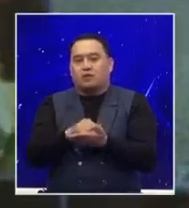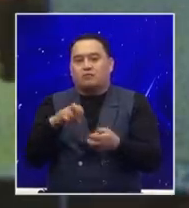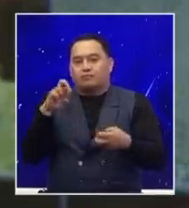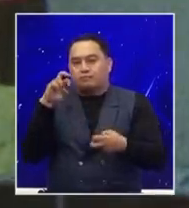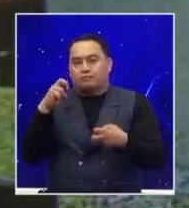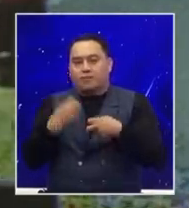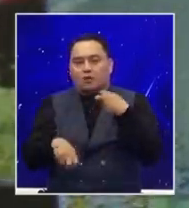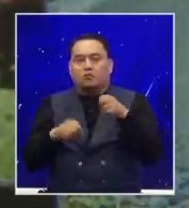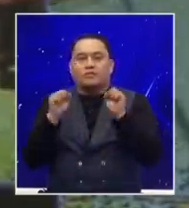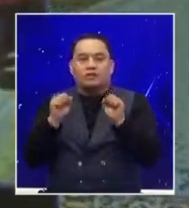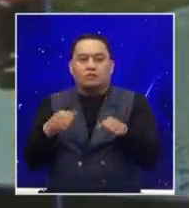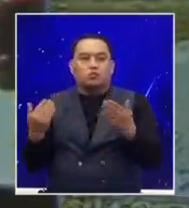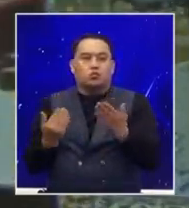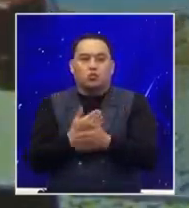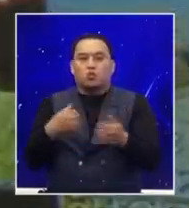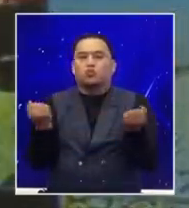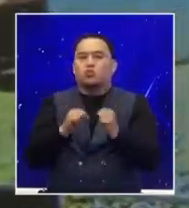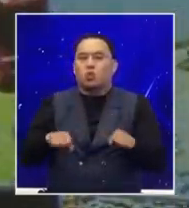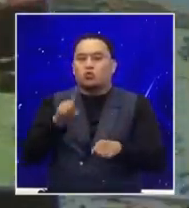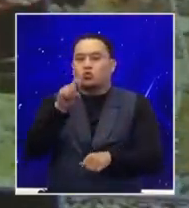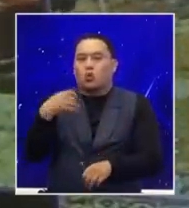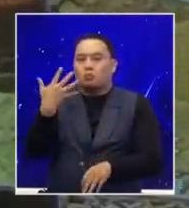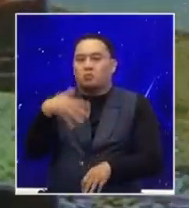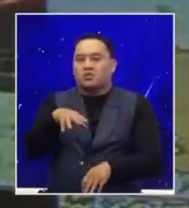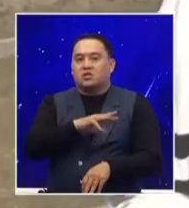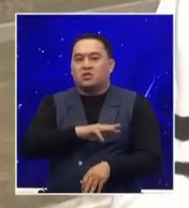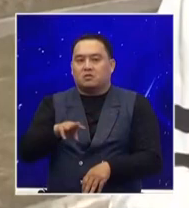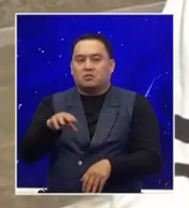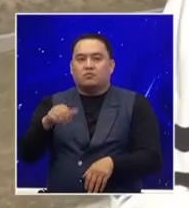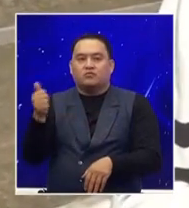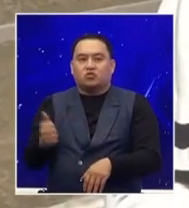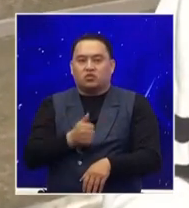беспилотников. Ведь современные дроны могут разгоняться до 150 км в час.